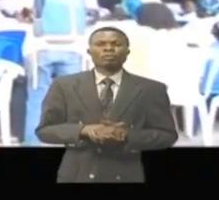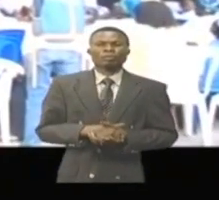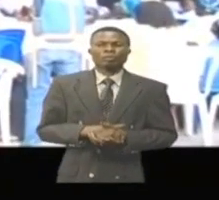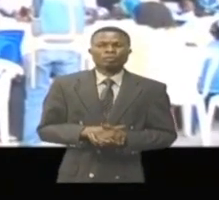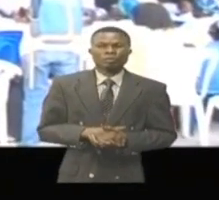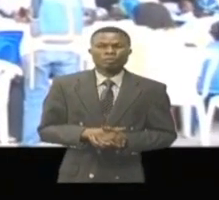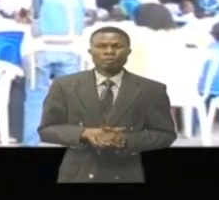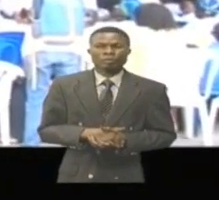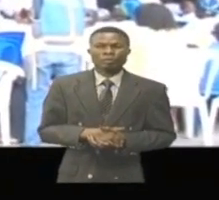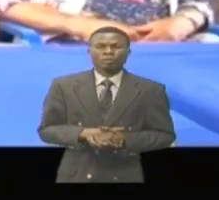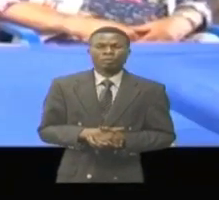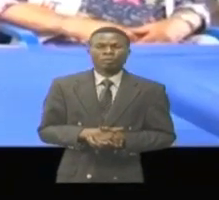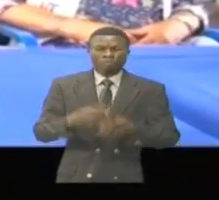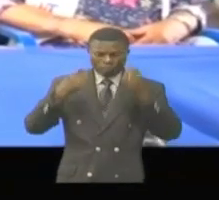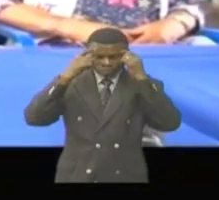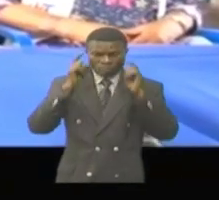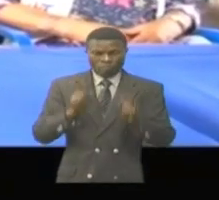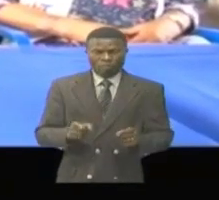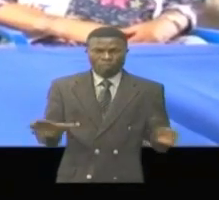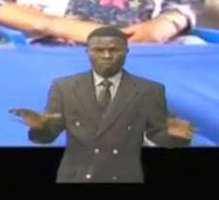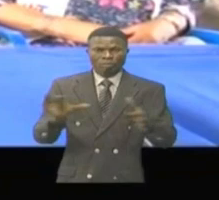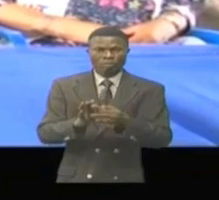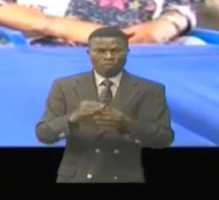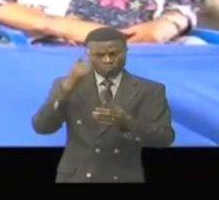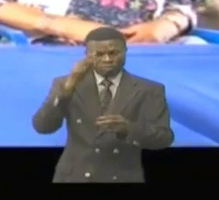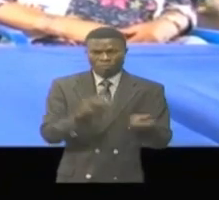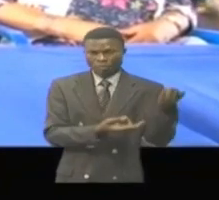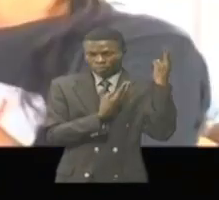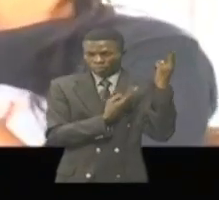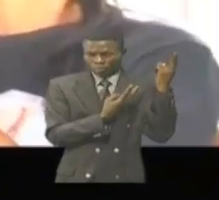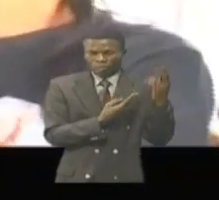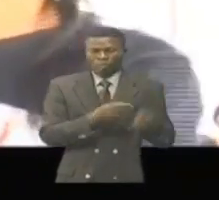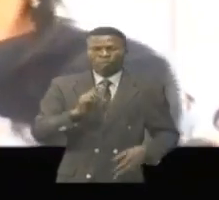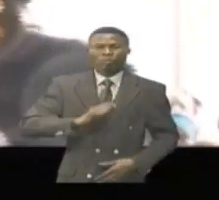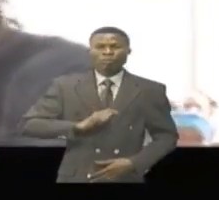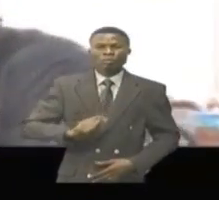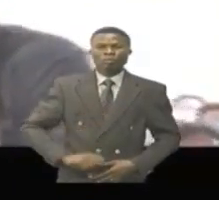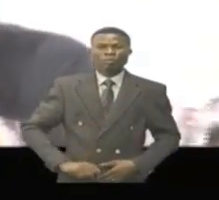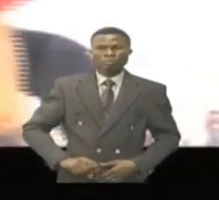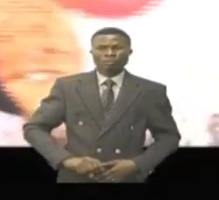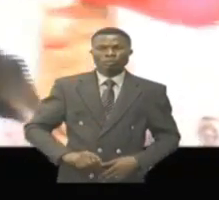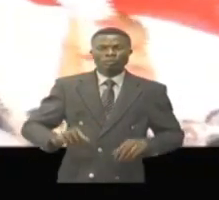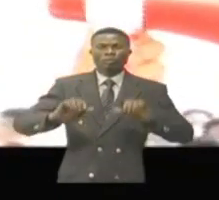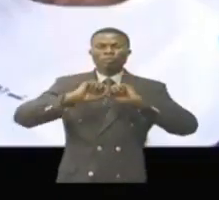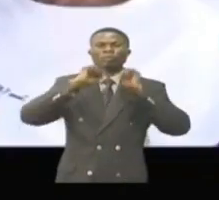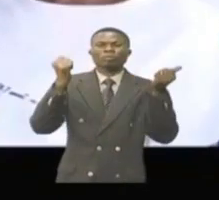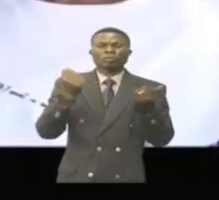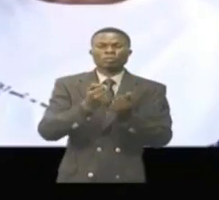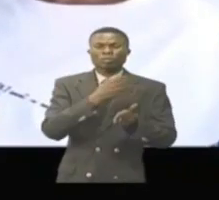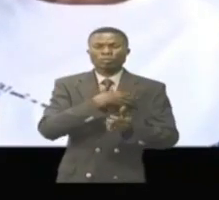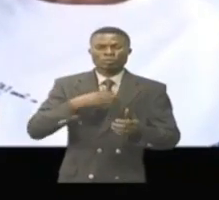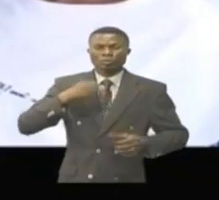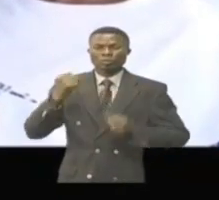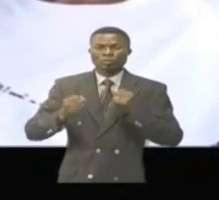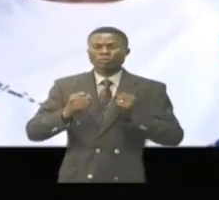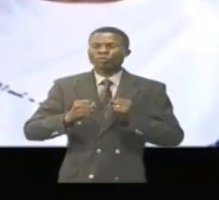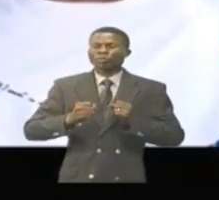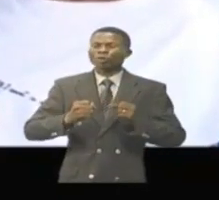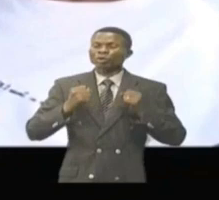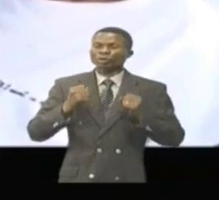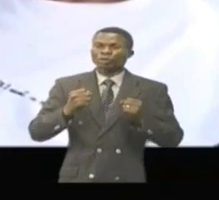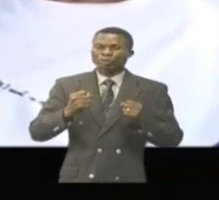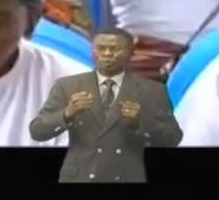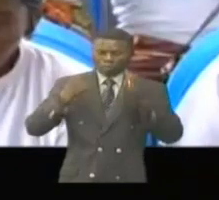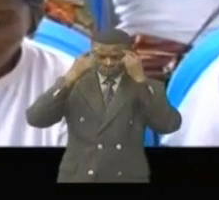D'un commun accord, l'Union pour les valeurs tshisekédistes et l'association Femmes Brillantes ont convenu de